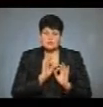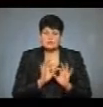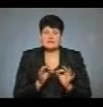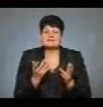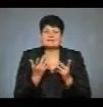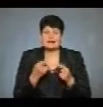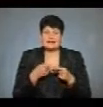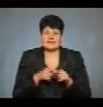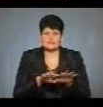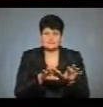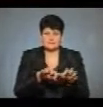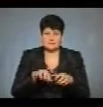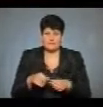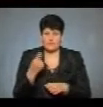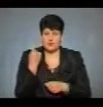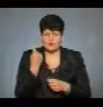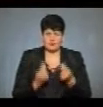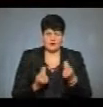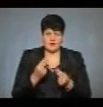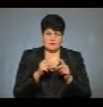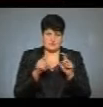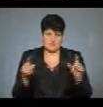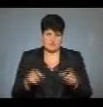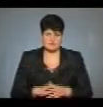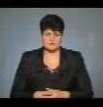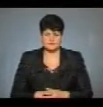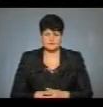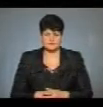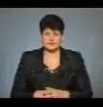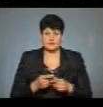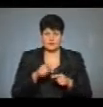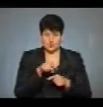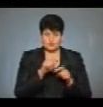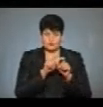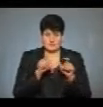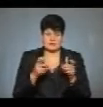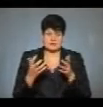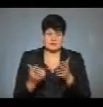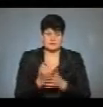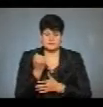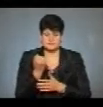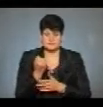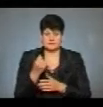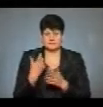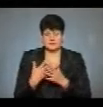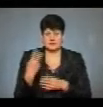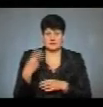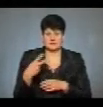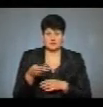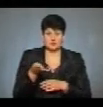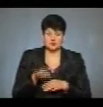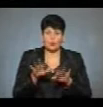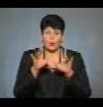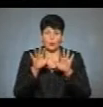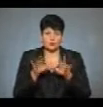скільки техніки вилучили в одному із гральних закладів. В даному закладі виявлено близько 20 одиниць